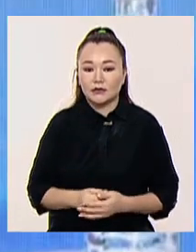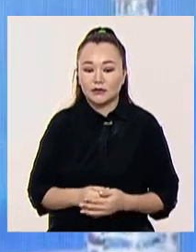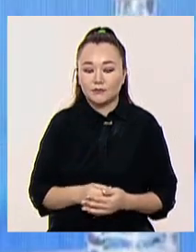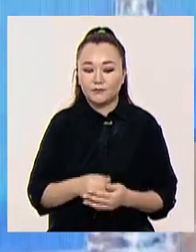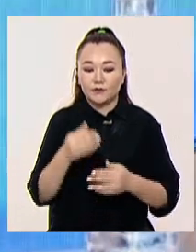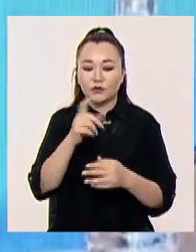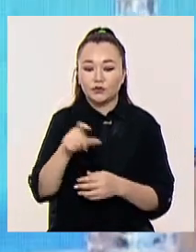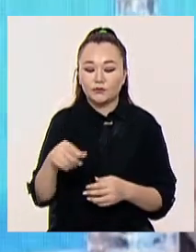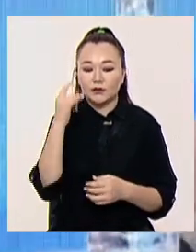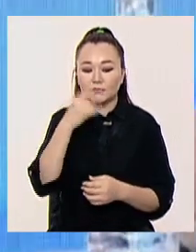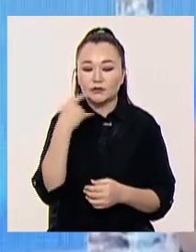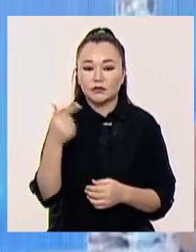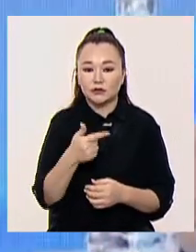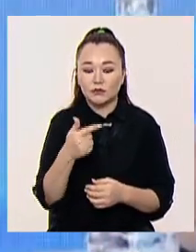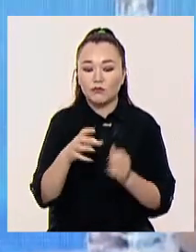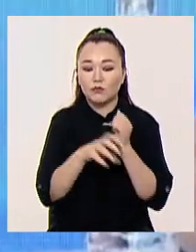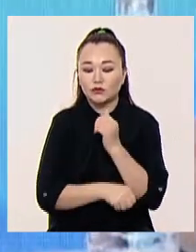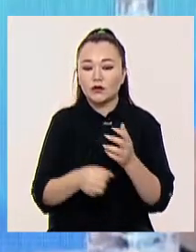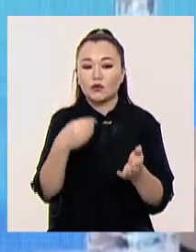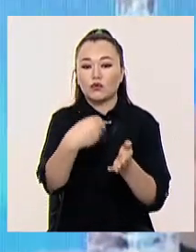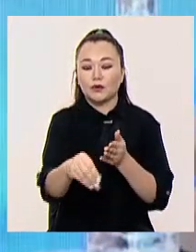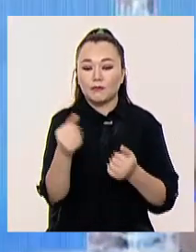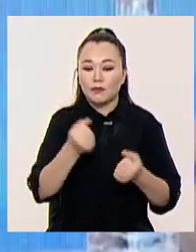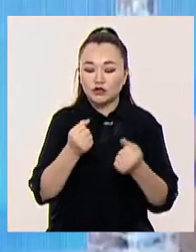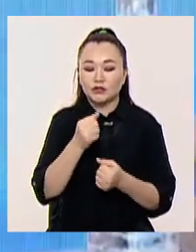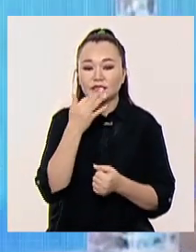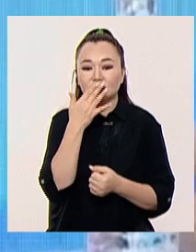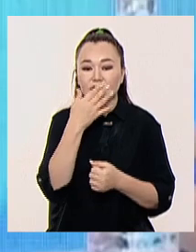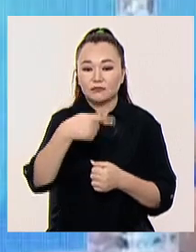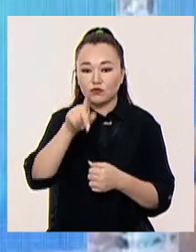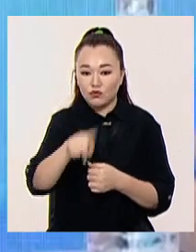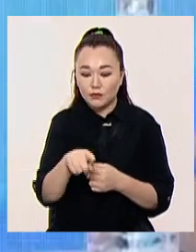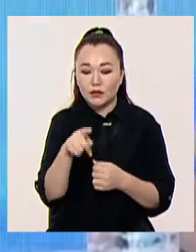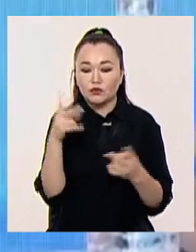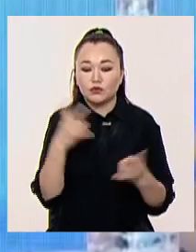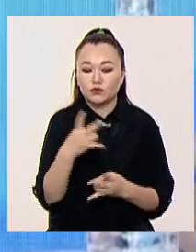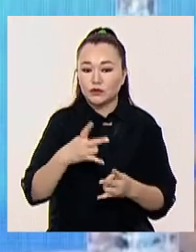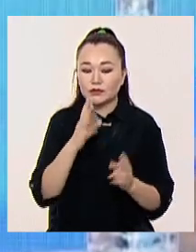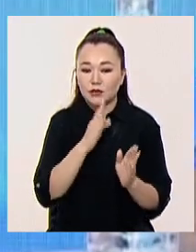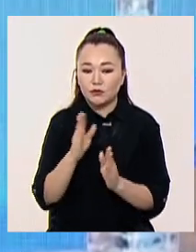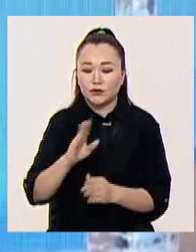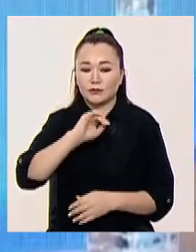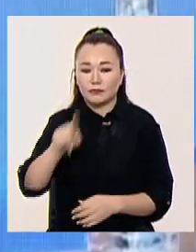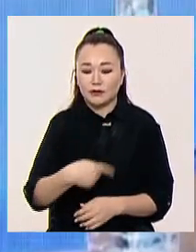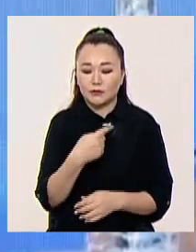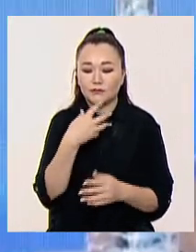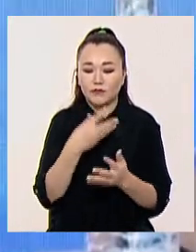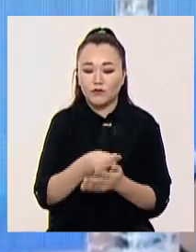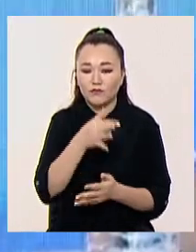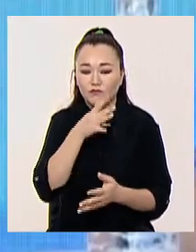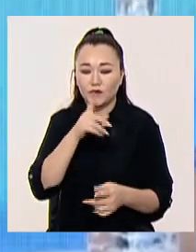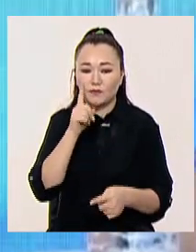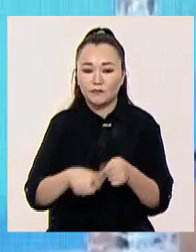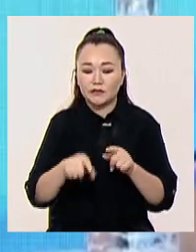Впредь гражданам Казахстана после приобретения автомобилей с иностранным учетом необходимо соблюдать требования их своевременной